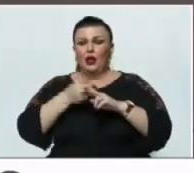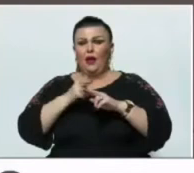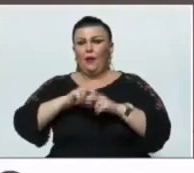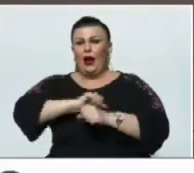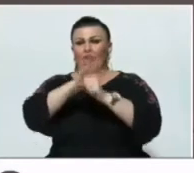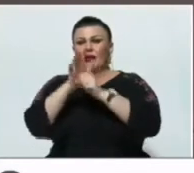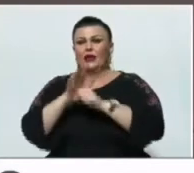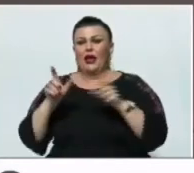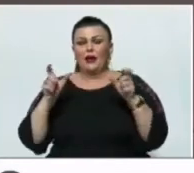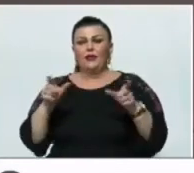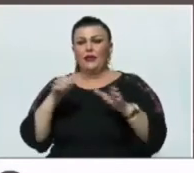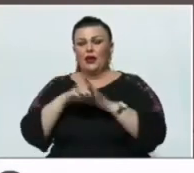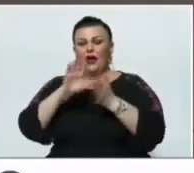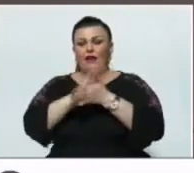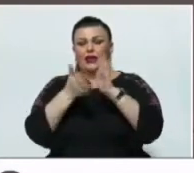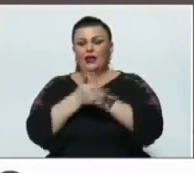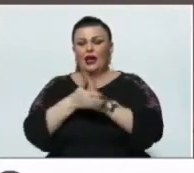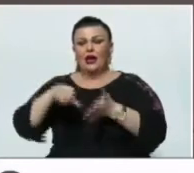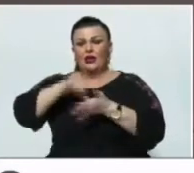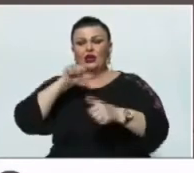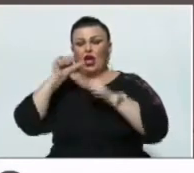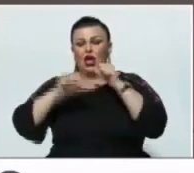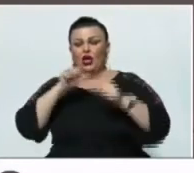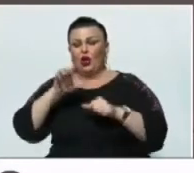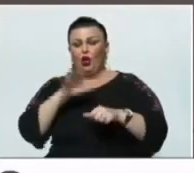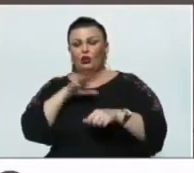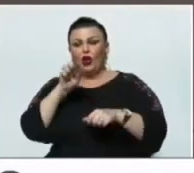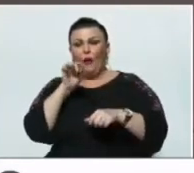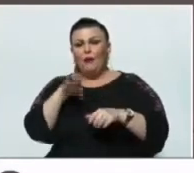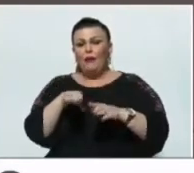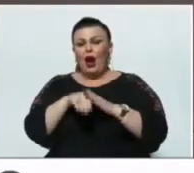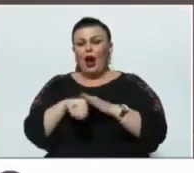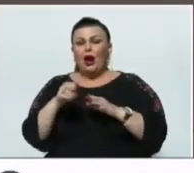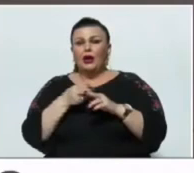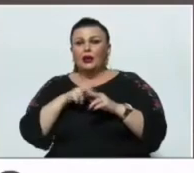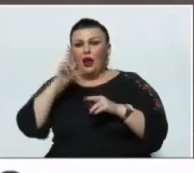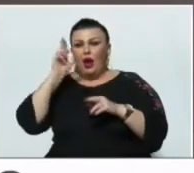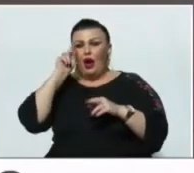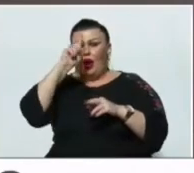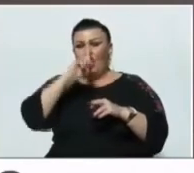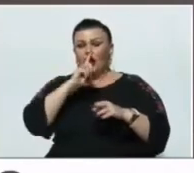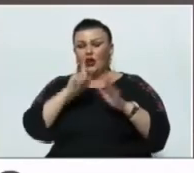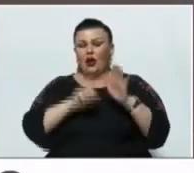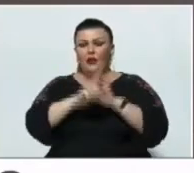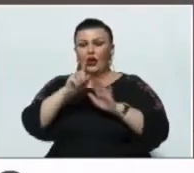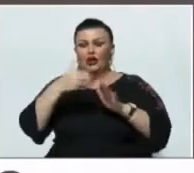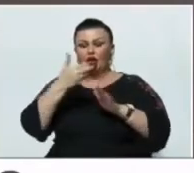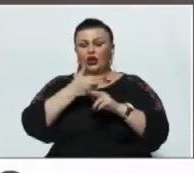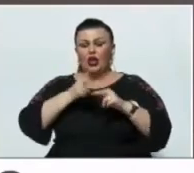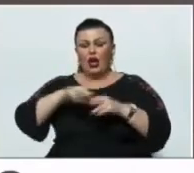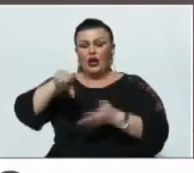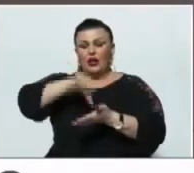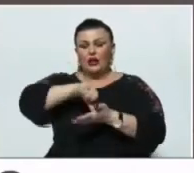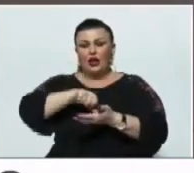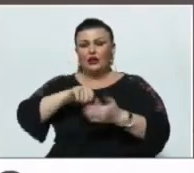pandemiya demək olar ki, şəraitində keçən bir il olmuşdur və mart ayından başlayaraq belə deyək, bütün ictimai tədbirlər ümumi olaraq